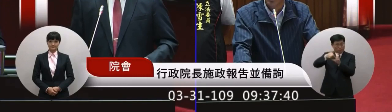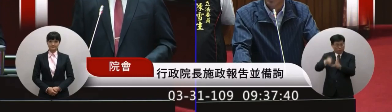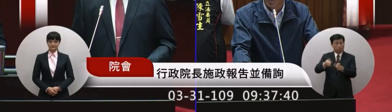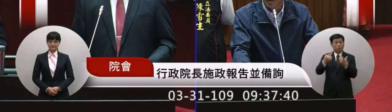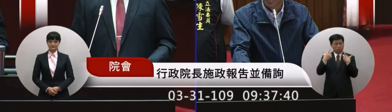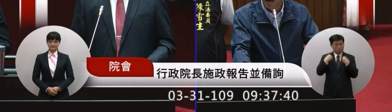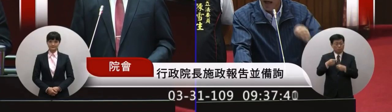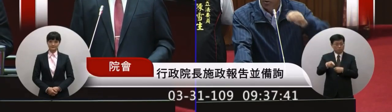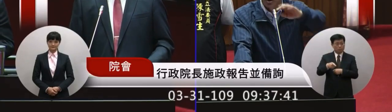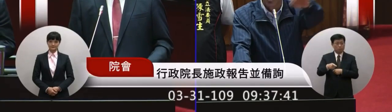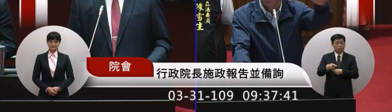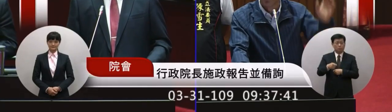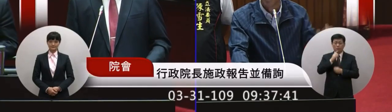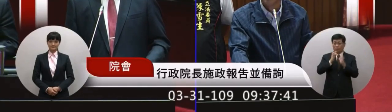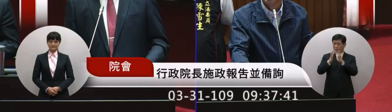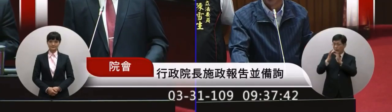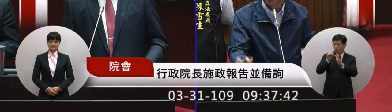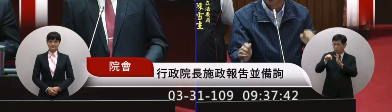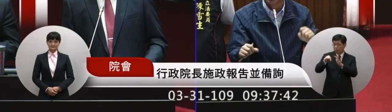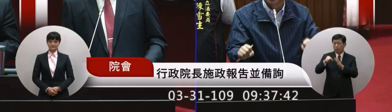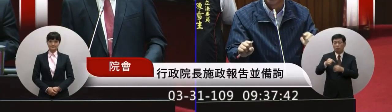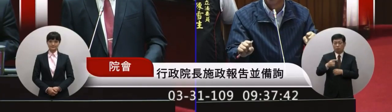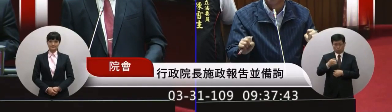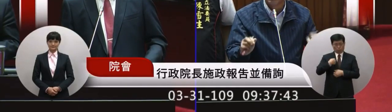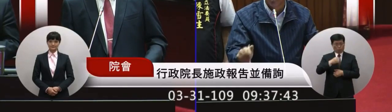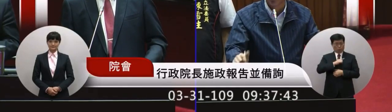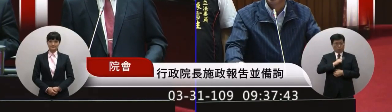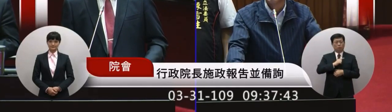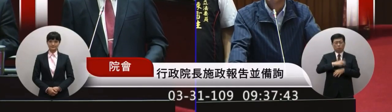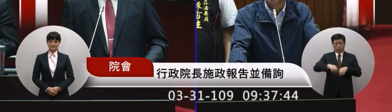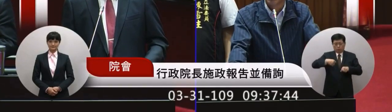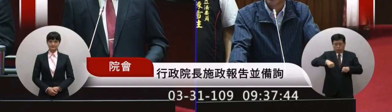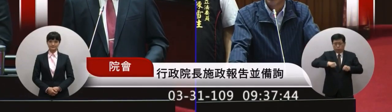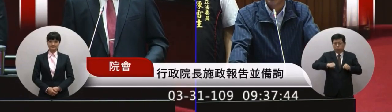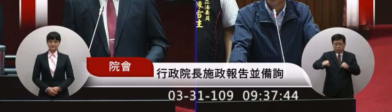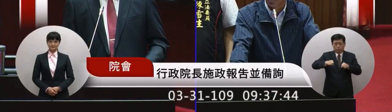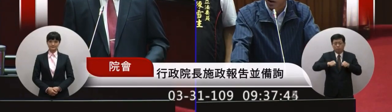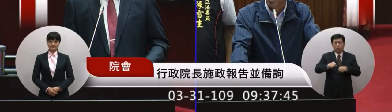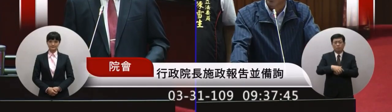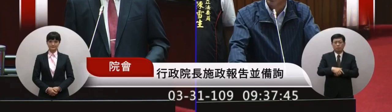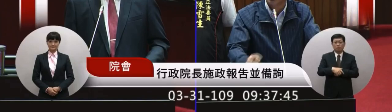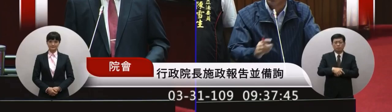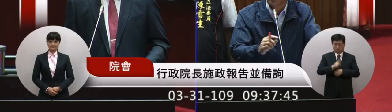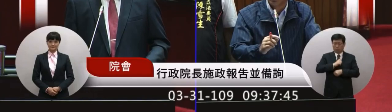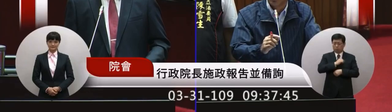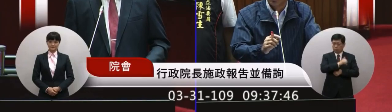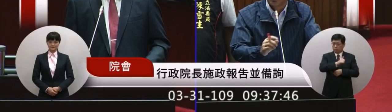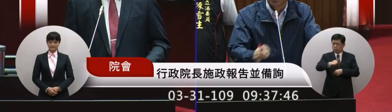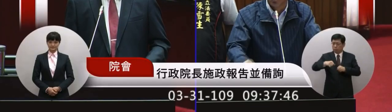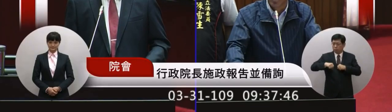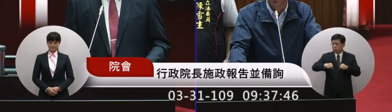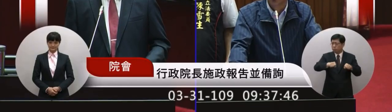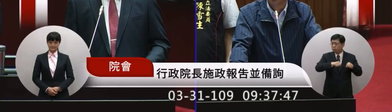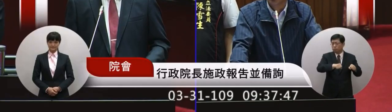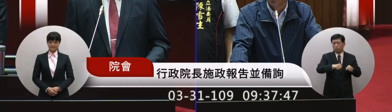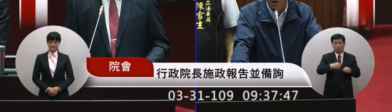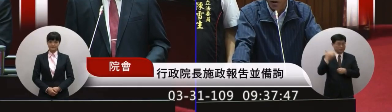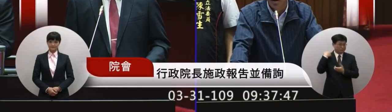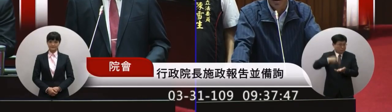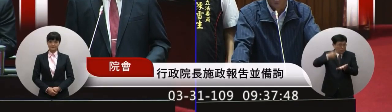是哎在闹区的部分。我是自己骑摩托车跑行程的，有一